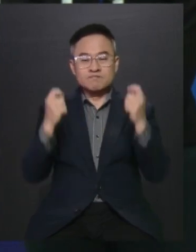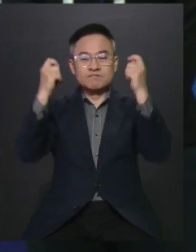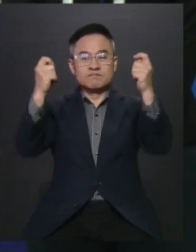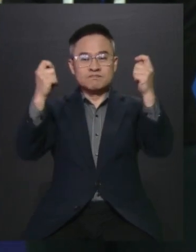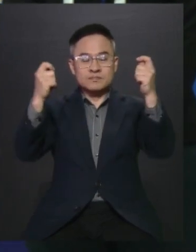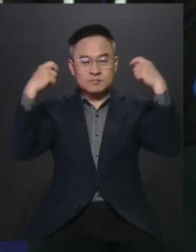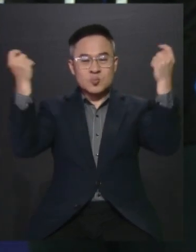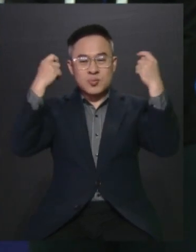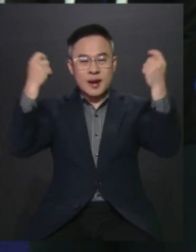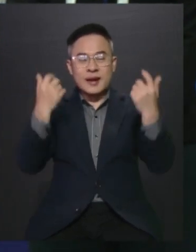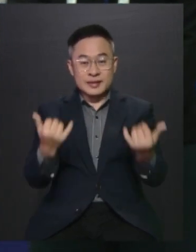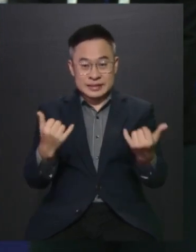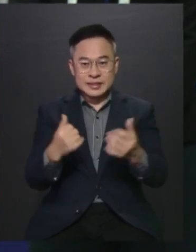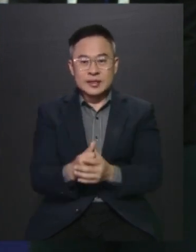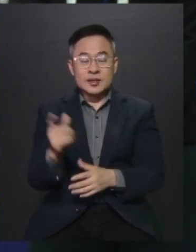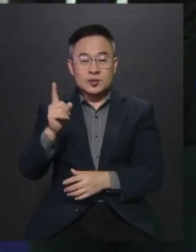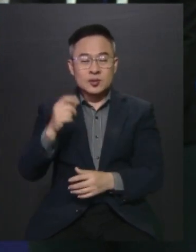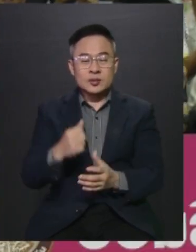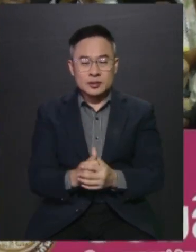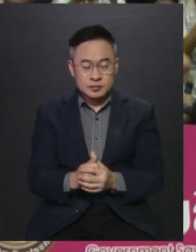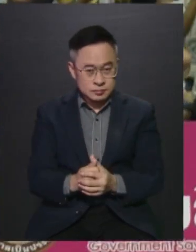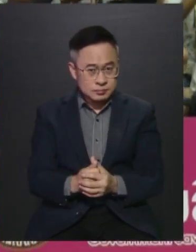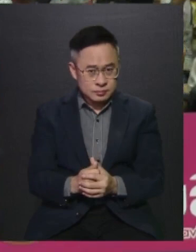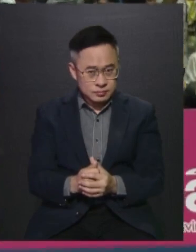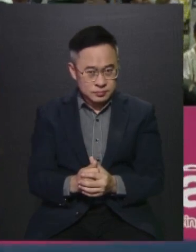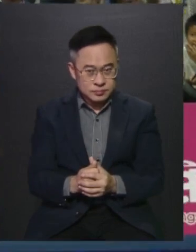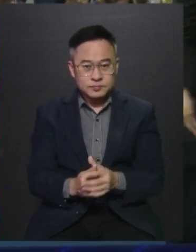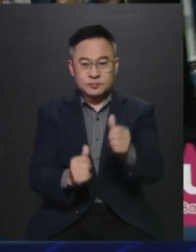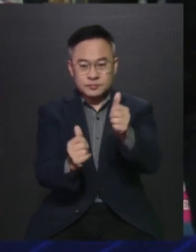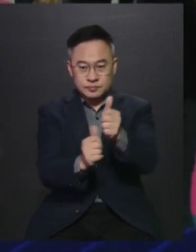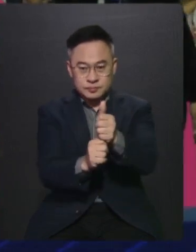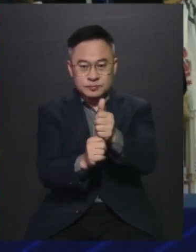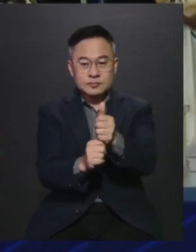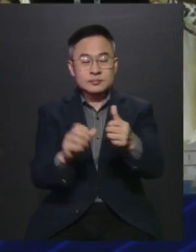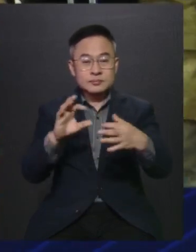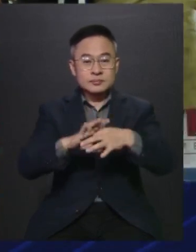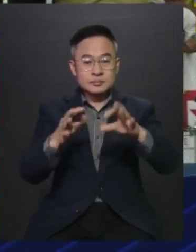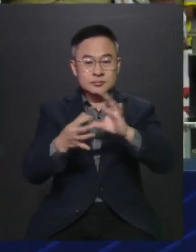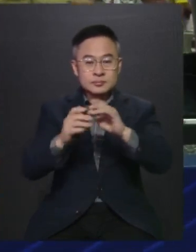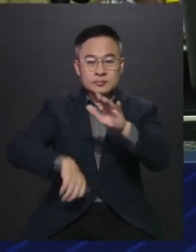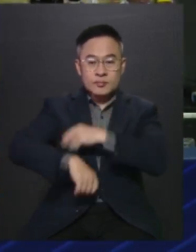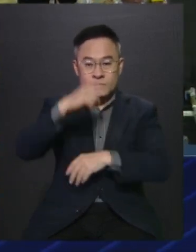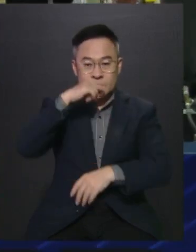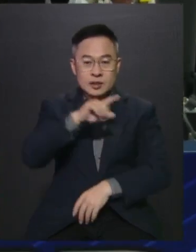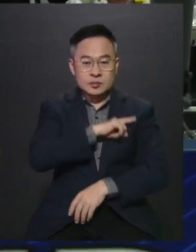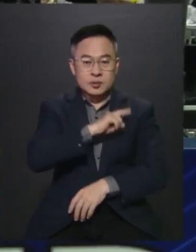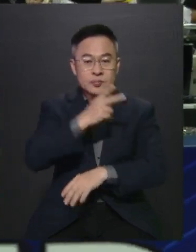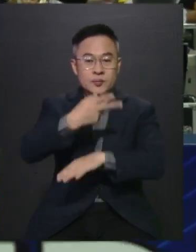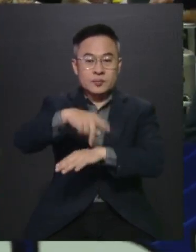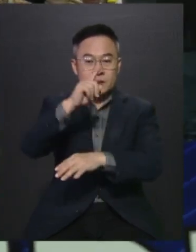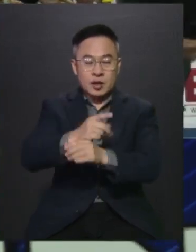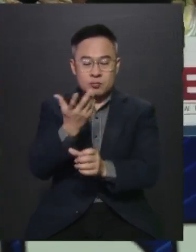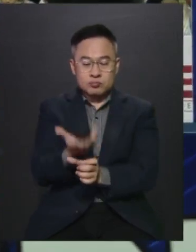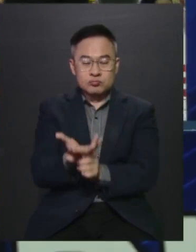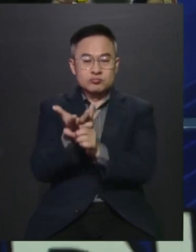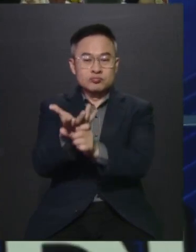ะก็ได้รับเกียรตินะคะจากอดิศักดิ์เบญจสิริวัลค่ะอุปนายกสมาคมกีฬาฟุตบอลแห่งประเทศไทยมาเป็นคนมอบถ้วยรางวัลด้วยนะ